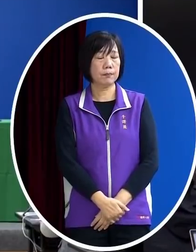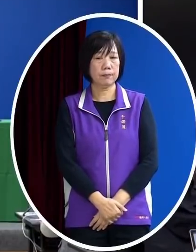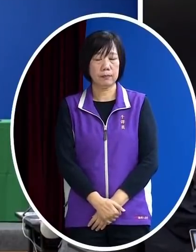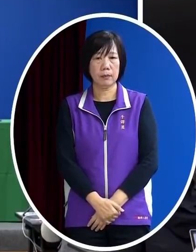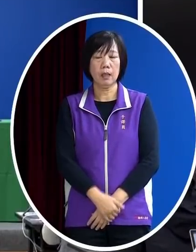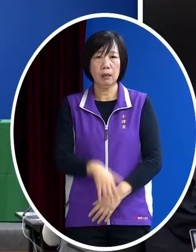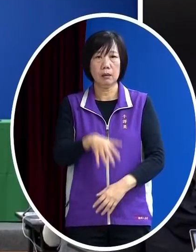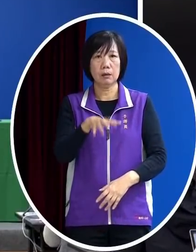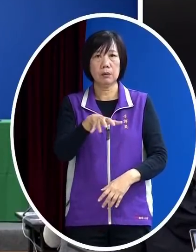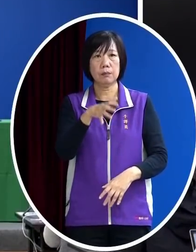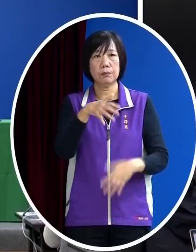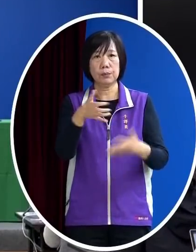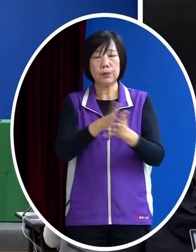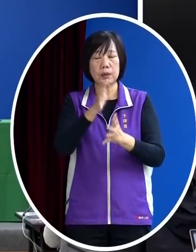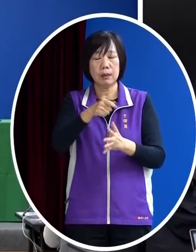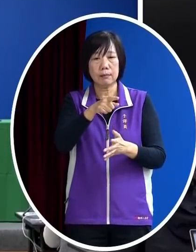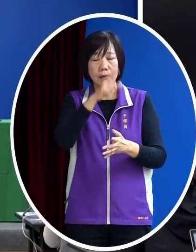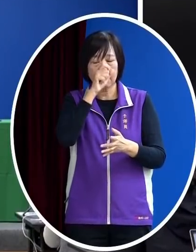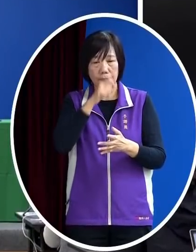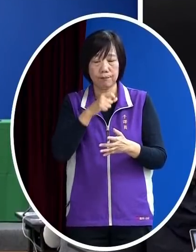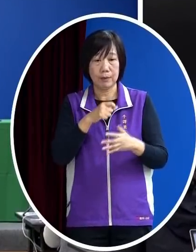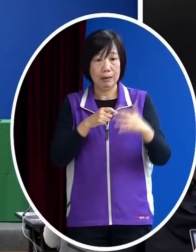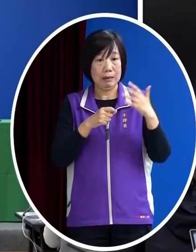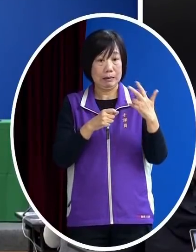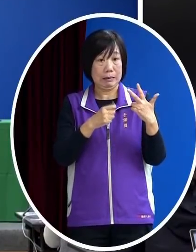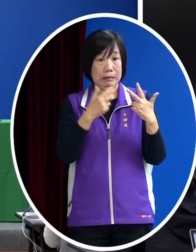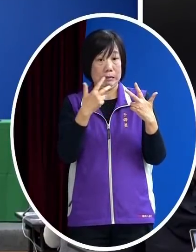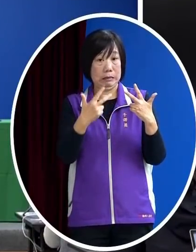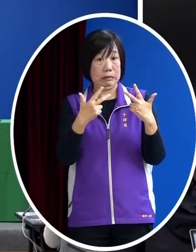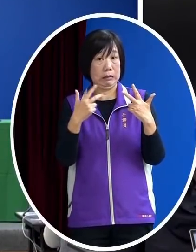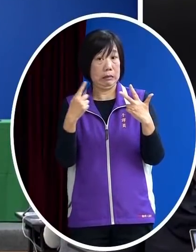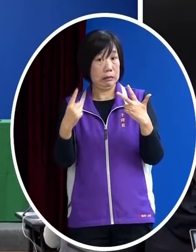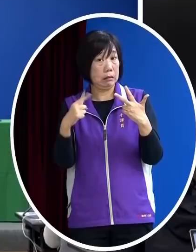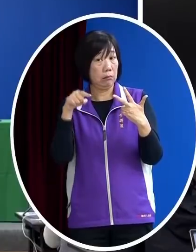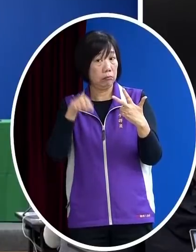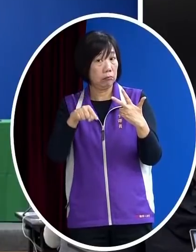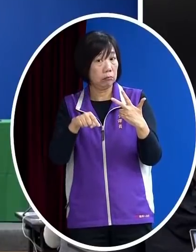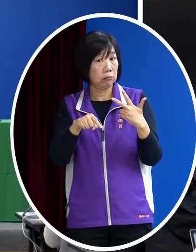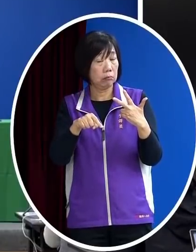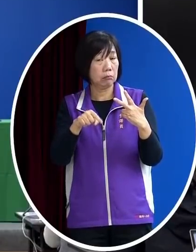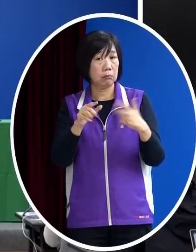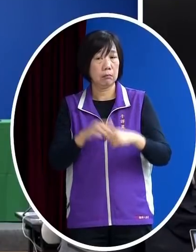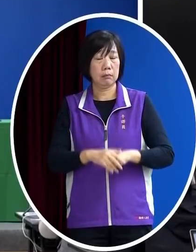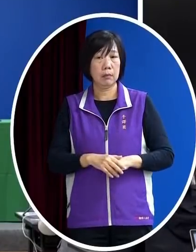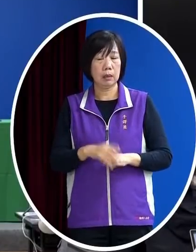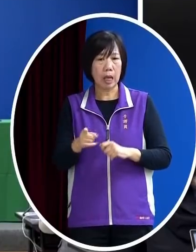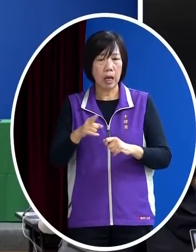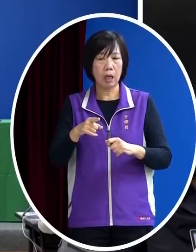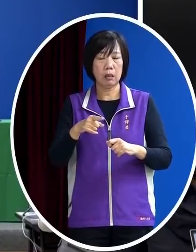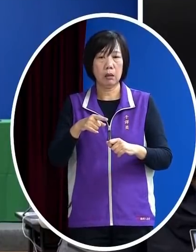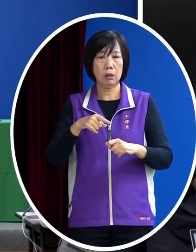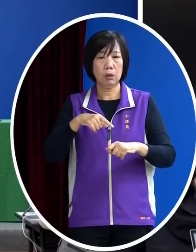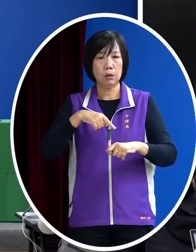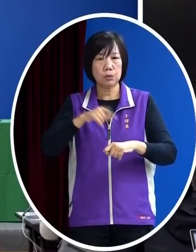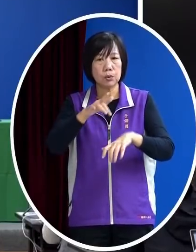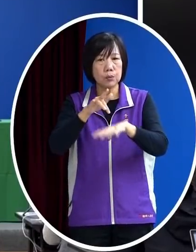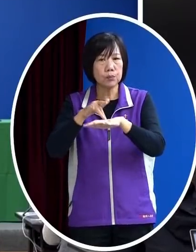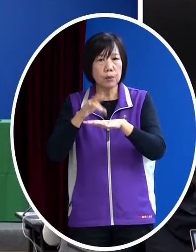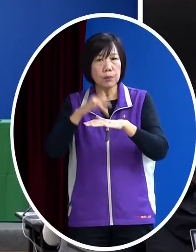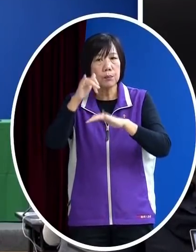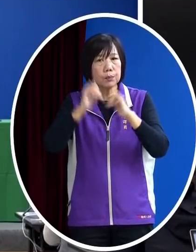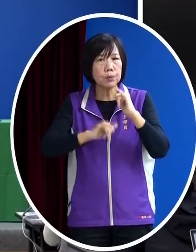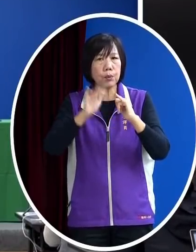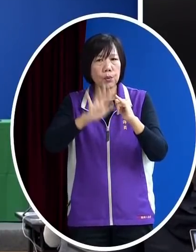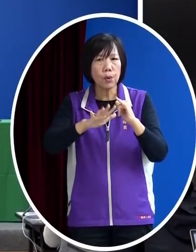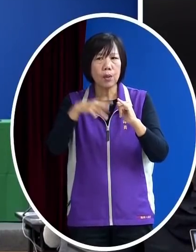部长你好，这边民事请教一下，按771的话，这边是有说有列出他的那个接触者，那有没有要